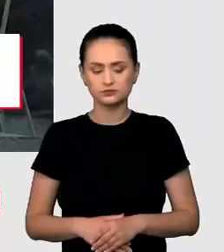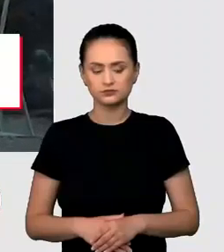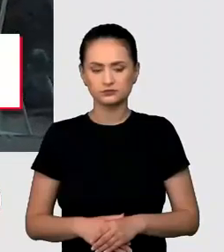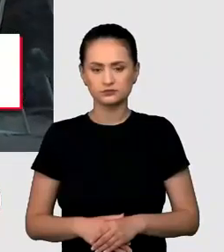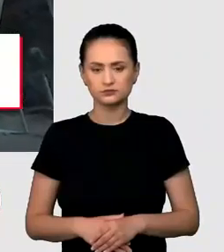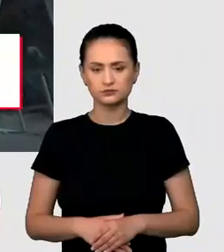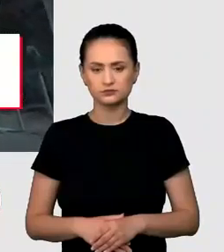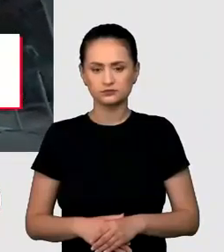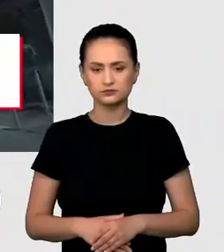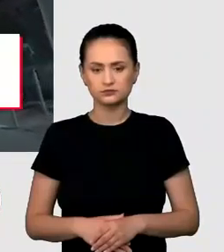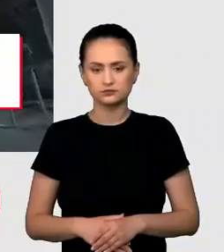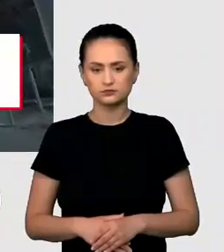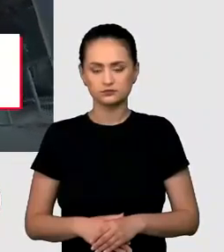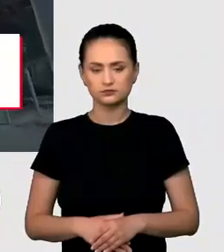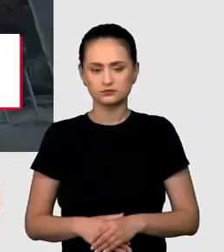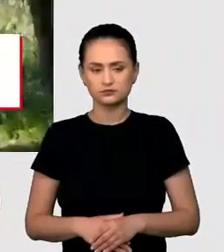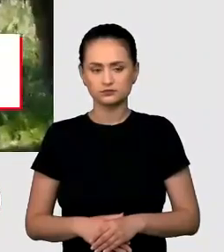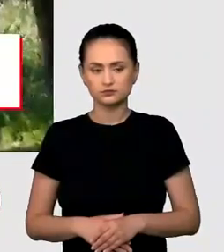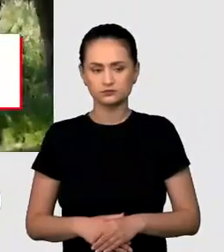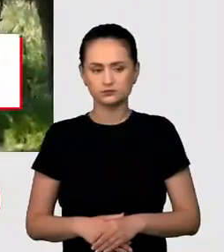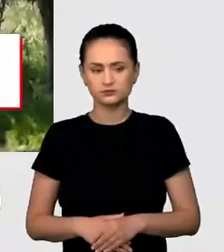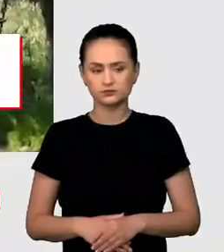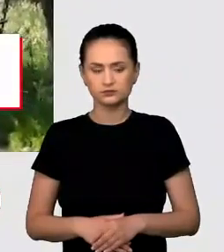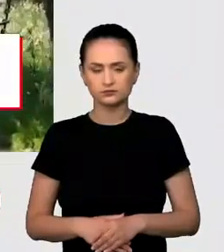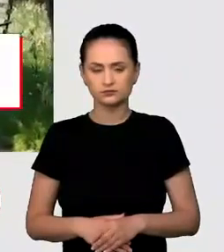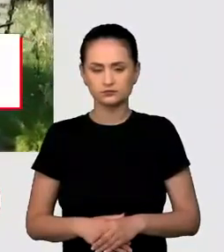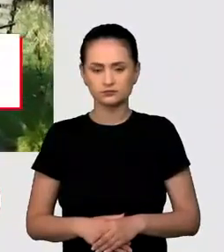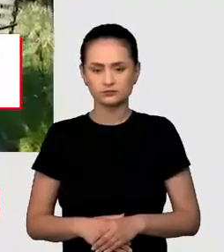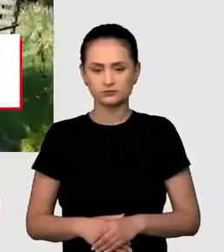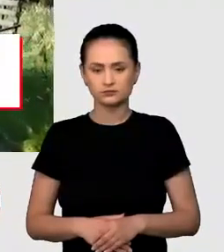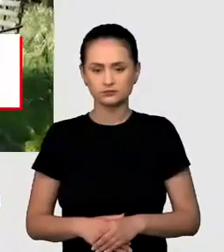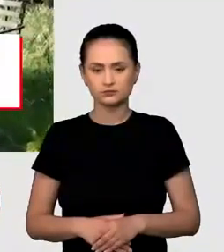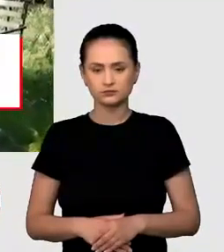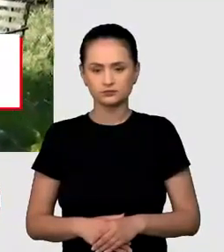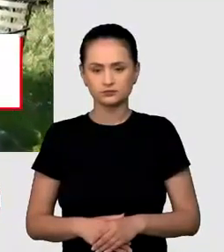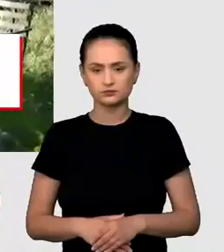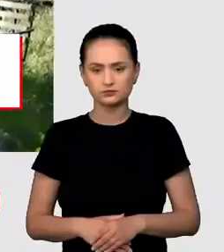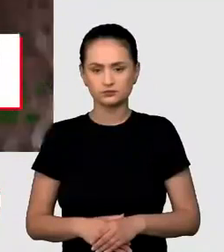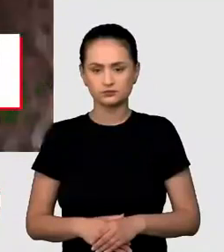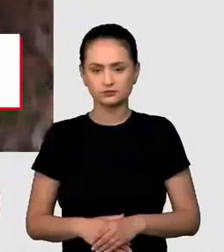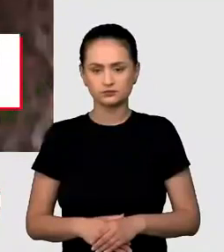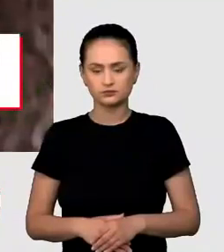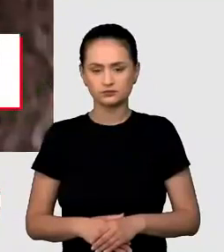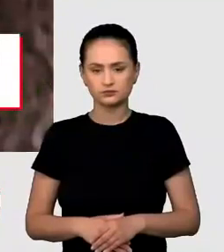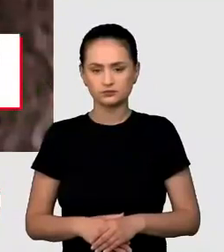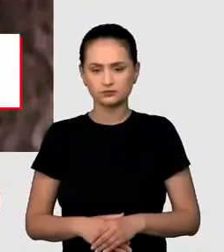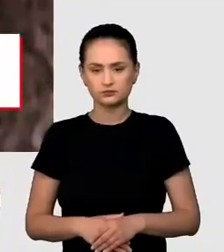ураження позицій наших військ поблизу міста Харкова. Російські окупанти